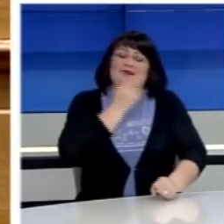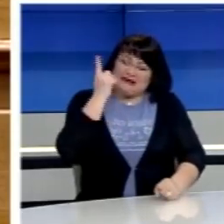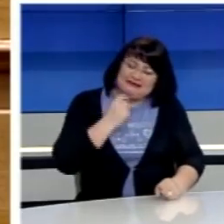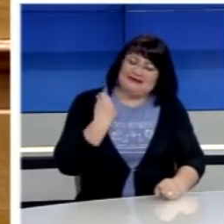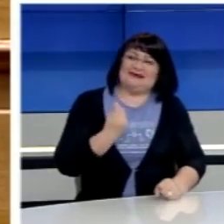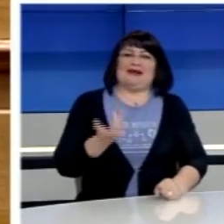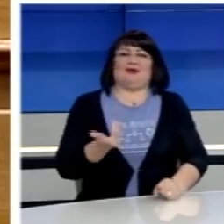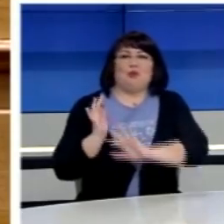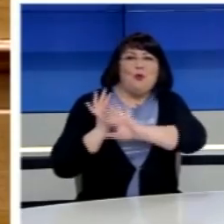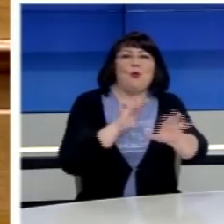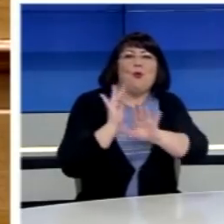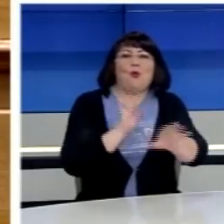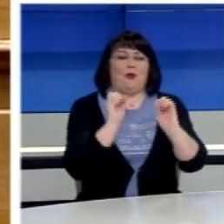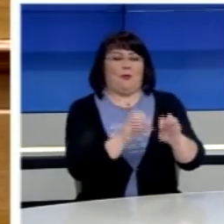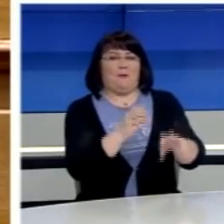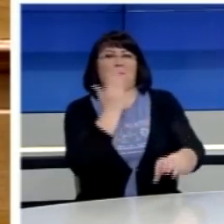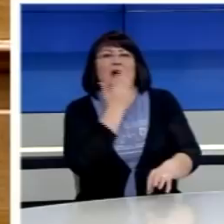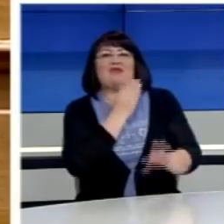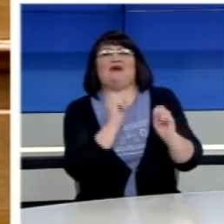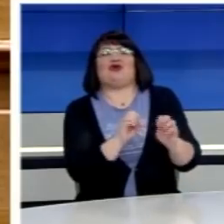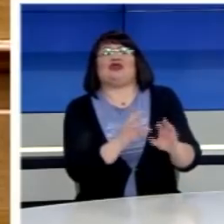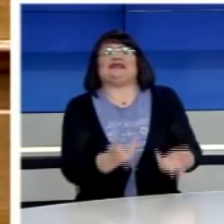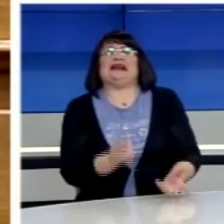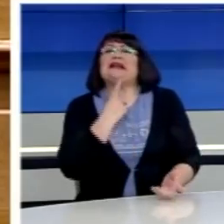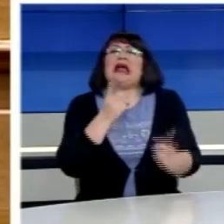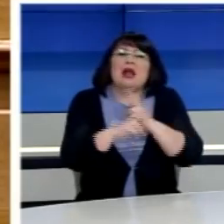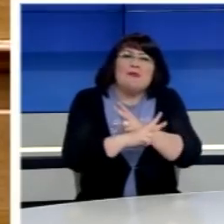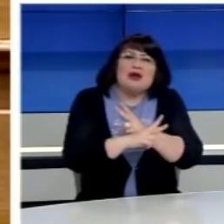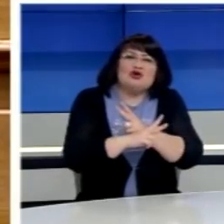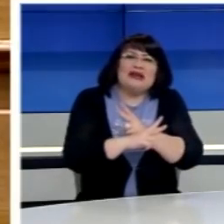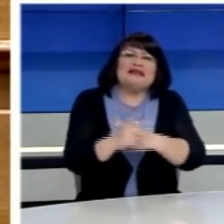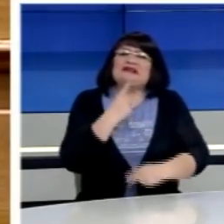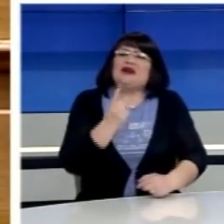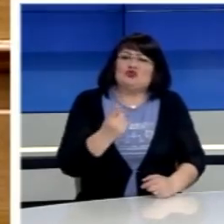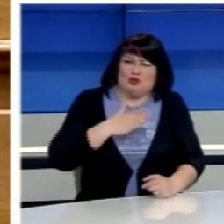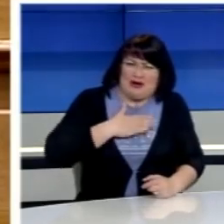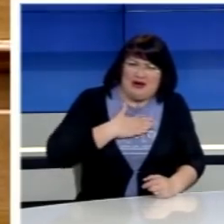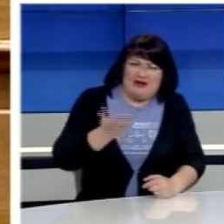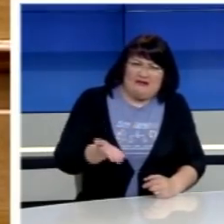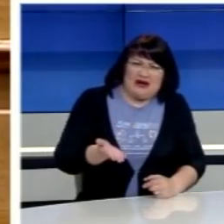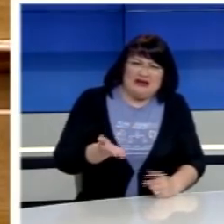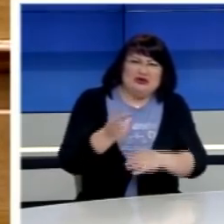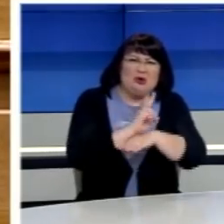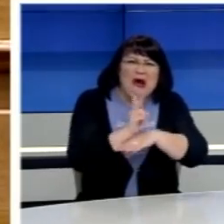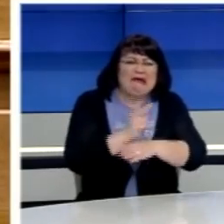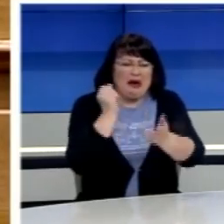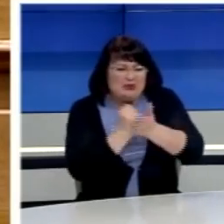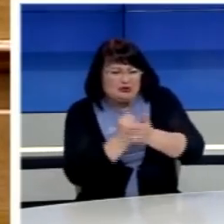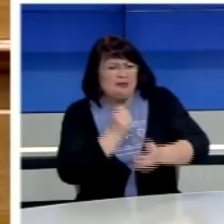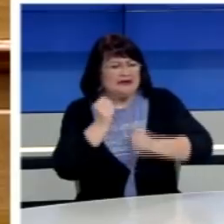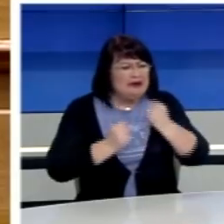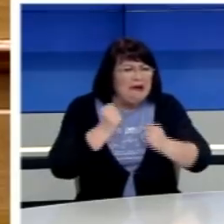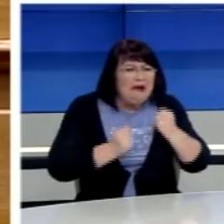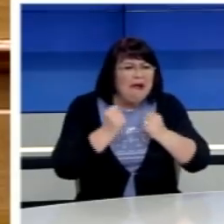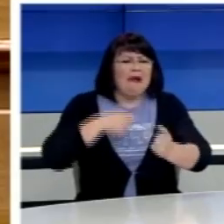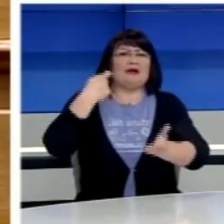καλύτερα. Μήπως να σας ευχαριστήσουν οι αναπληρωτές που τους βάλατε να κυνηγούν χαρτιά και πιστοποιήσεις και